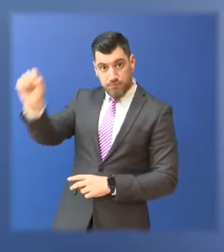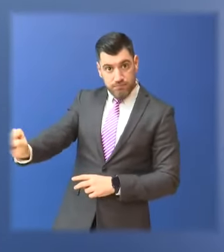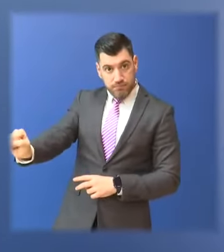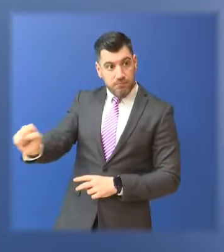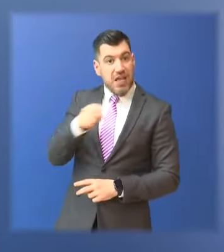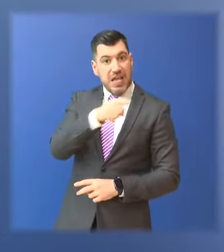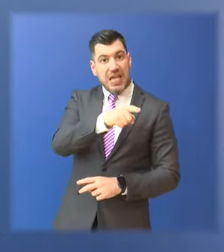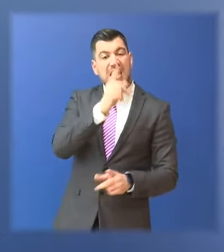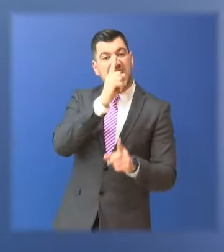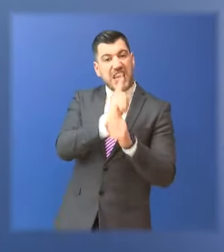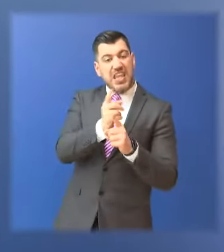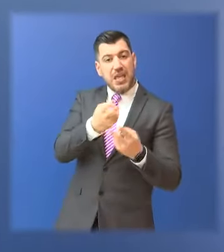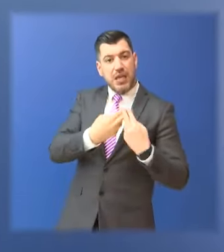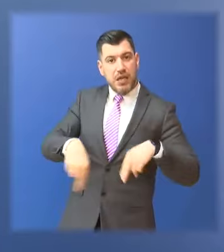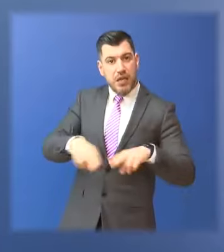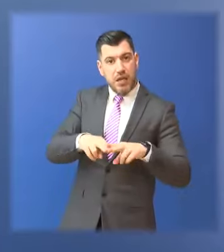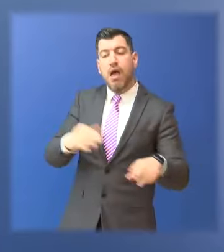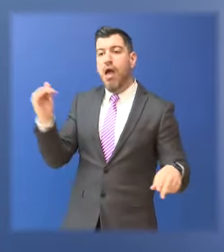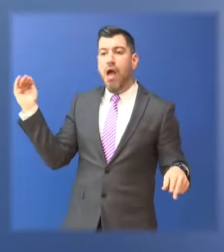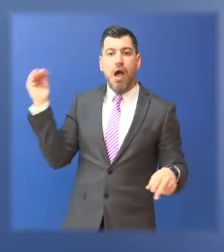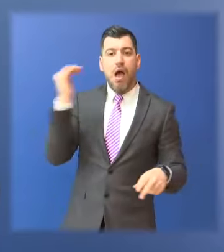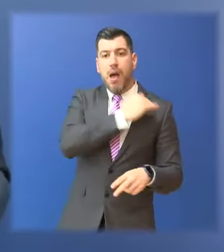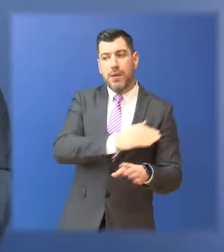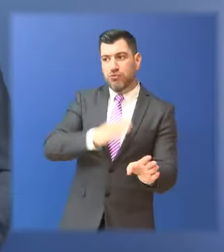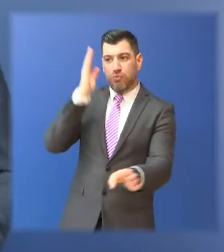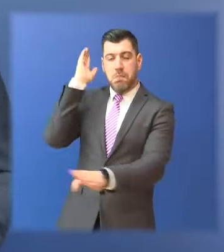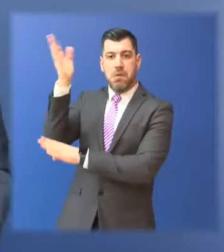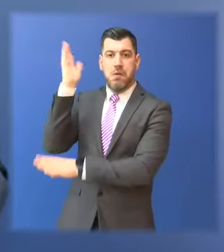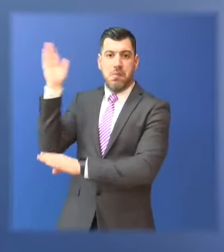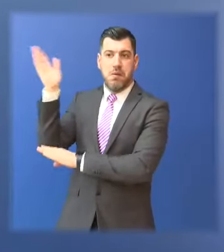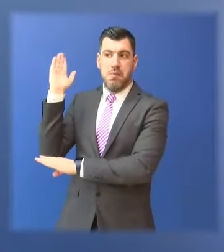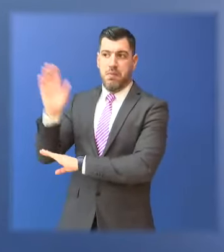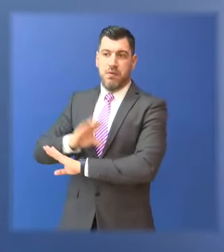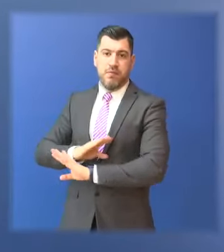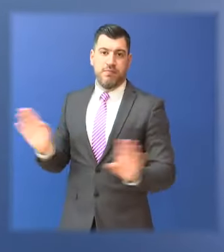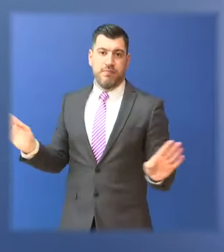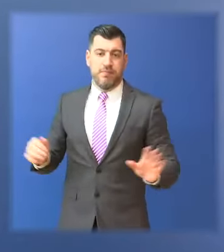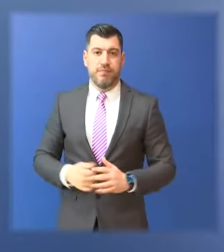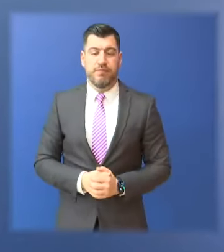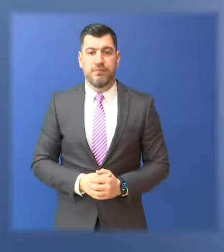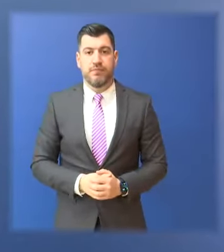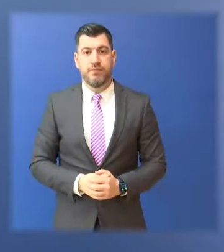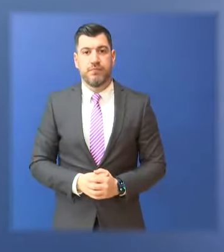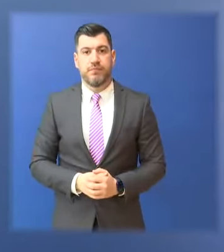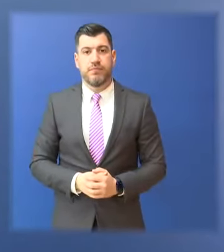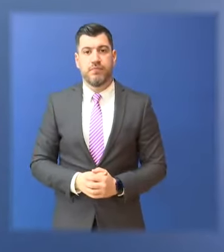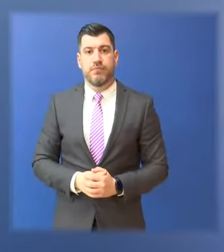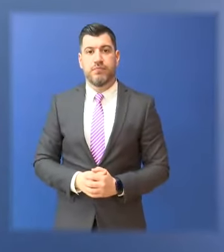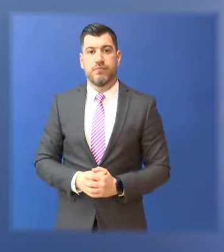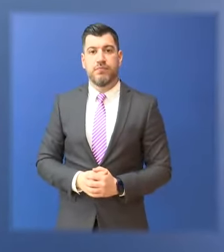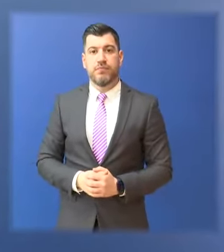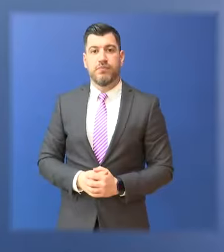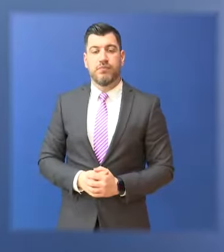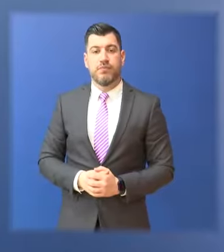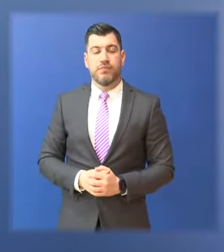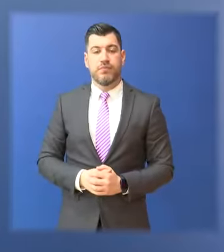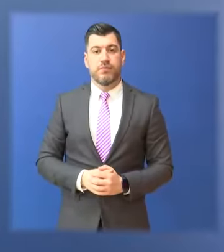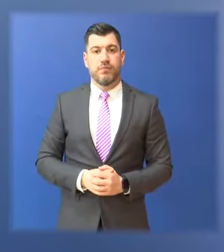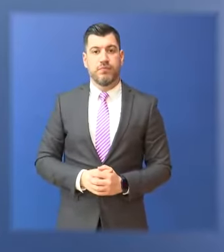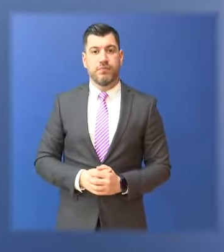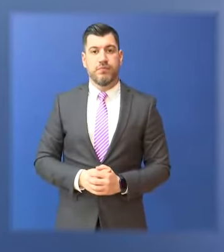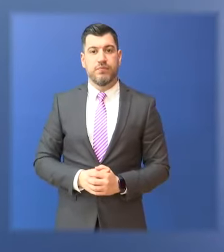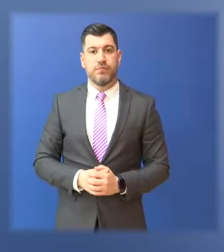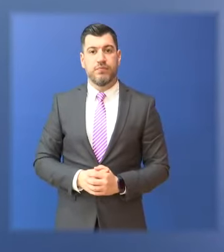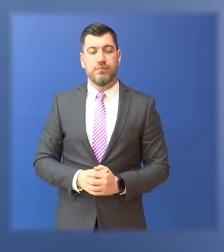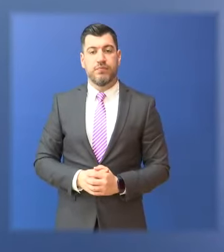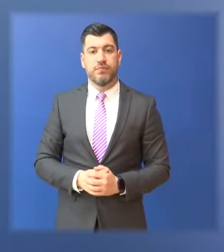ελεγκτικούς μηχανισμούς, τόσο θα έχουμε τα αντίστοιχα πρόστιμα. Και την έκανε τη δήλωση ο Πρωθυπουργός, και από τότε μέχρι σήμερα έχει αναλάβει